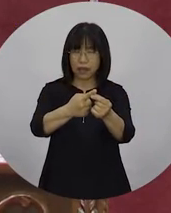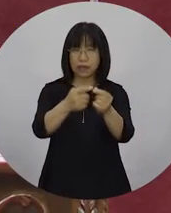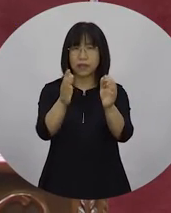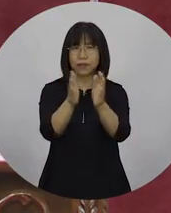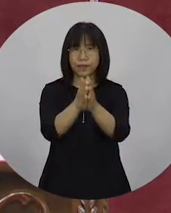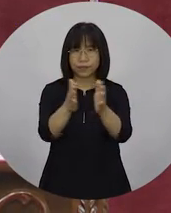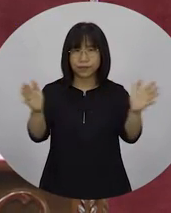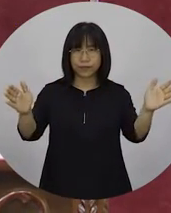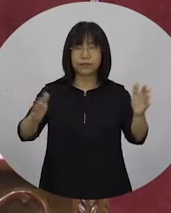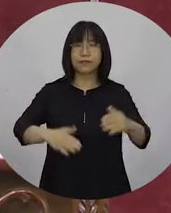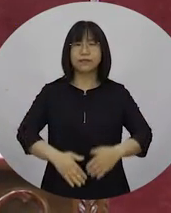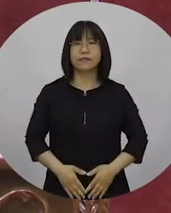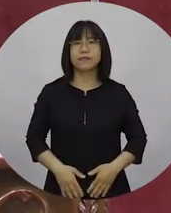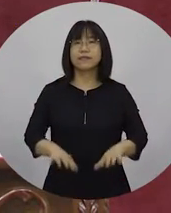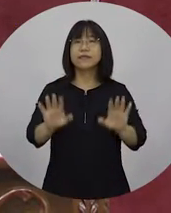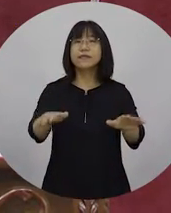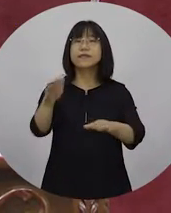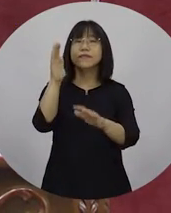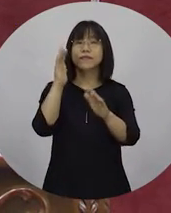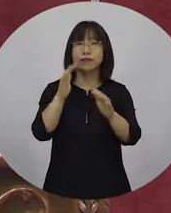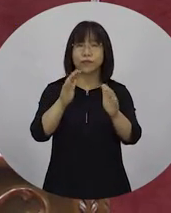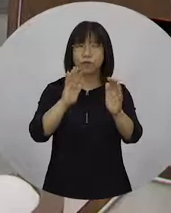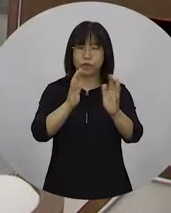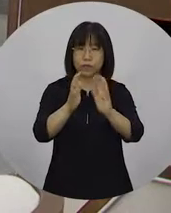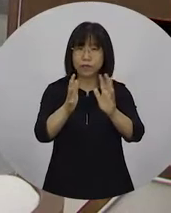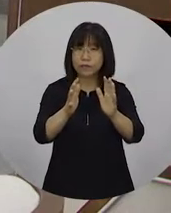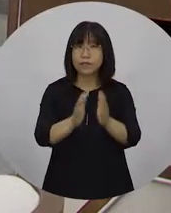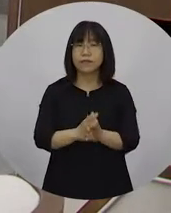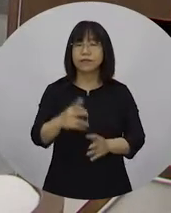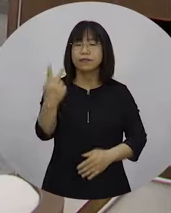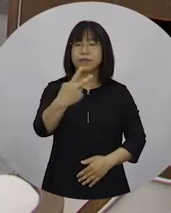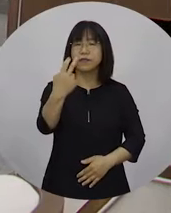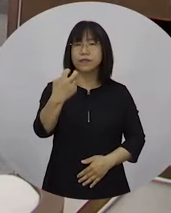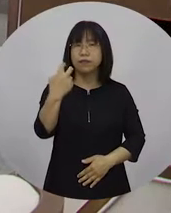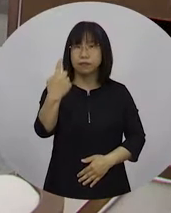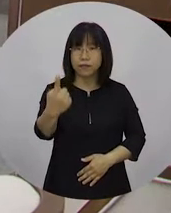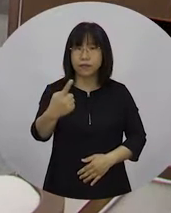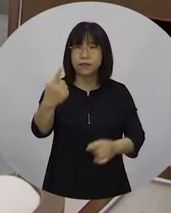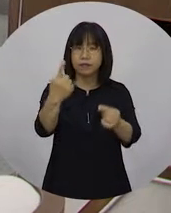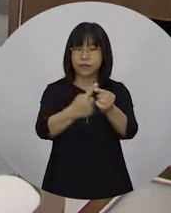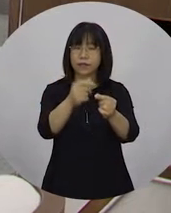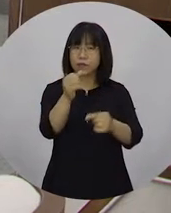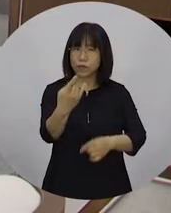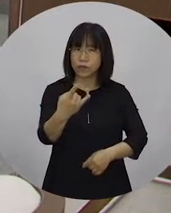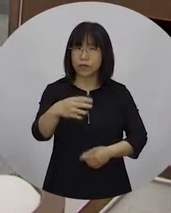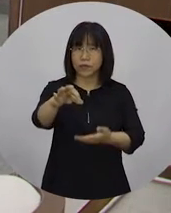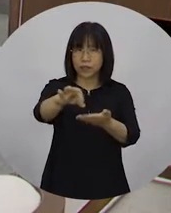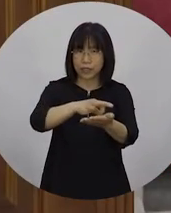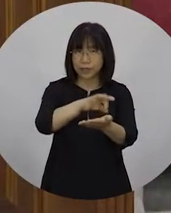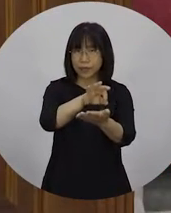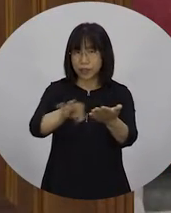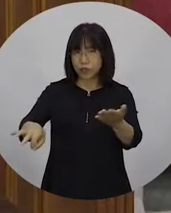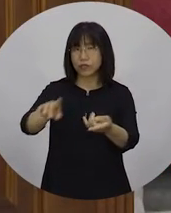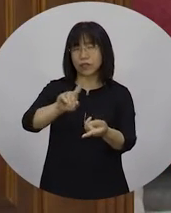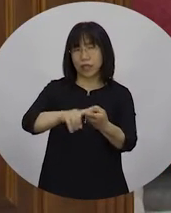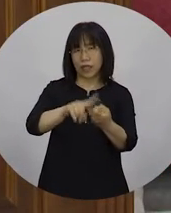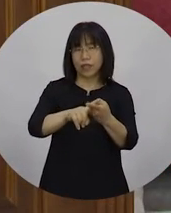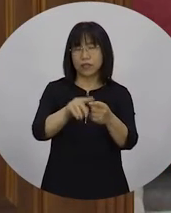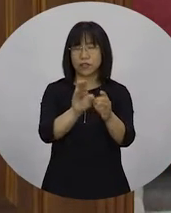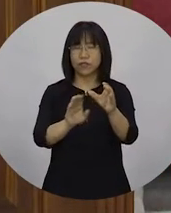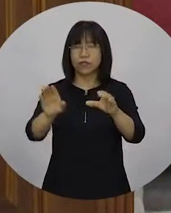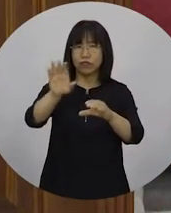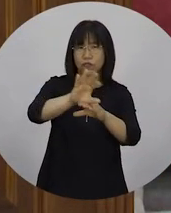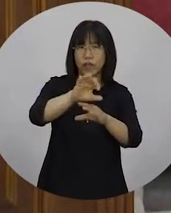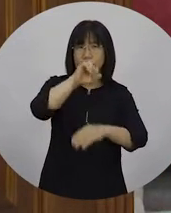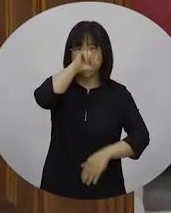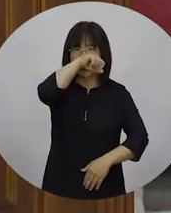배가 지난 8일 1차 본회의 로 개최했습니다 1차 본회의에서는 2021년 도 제 1 회